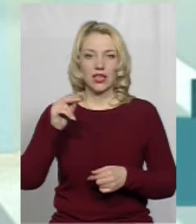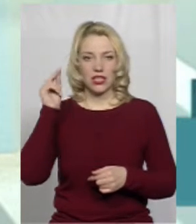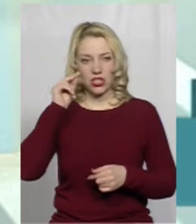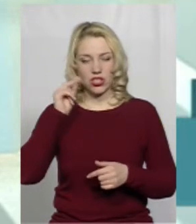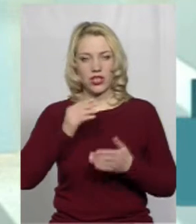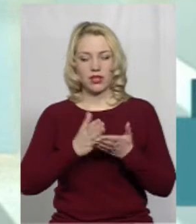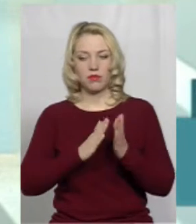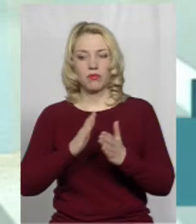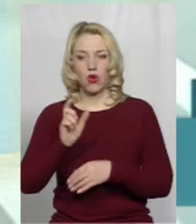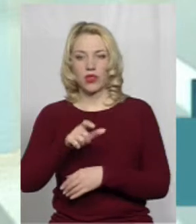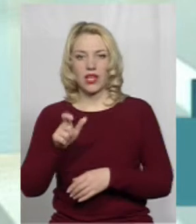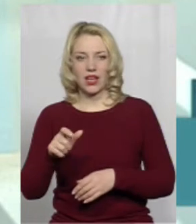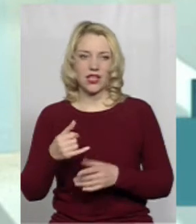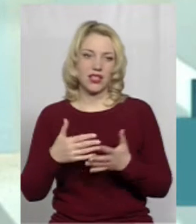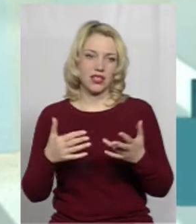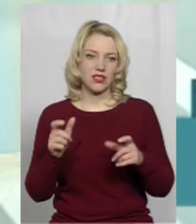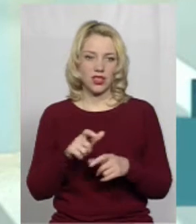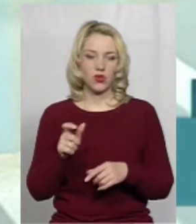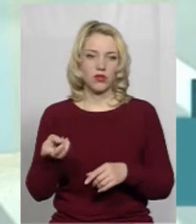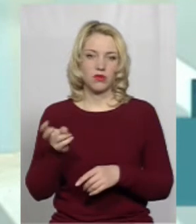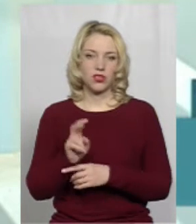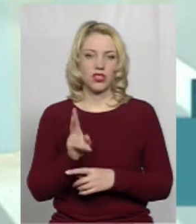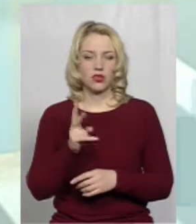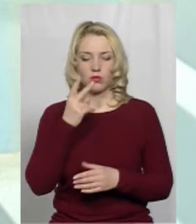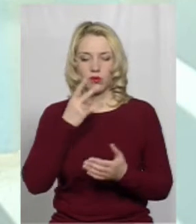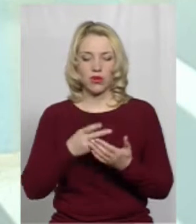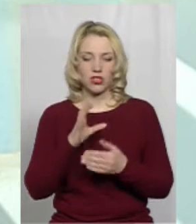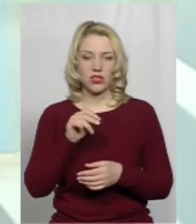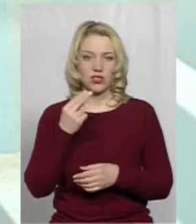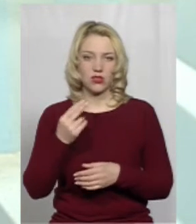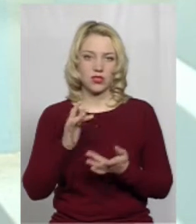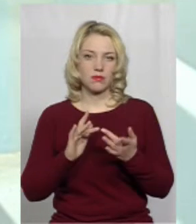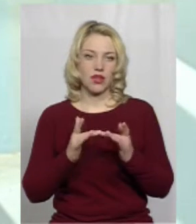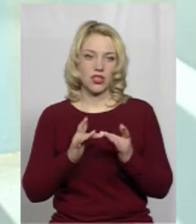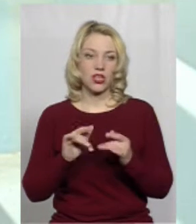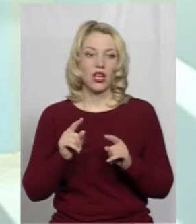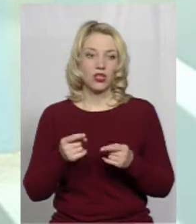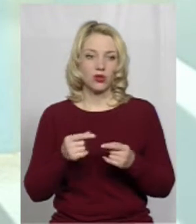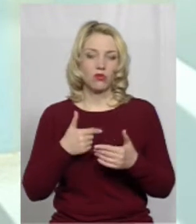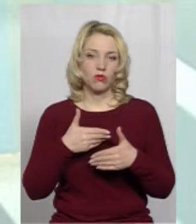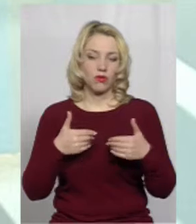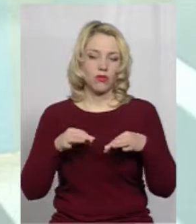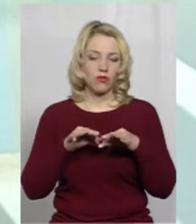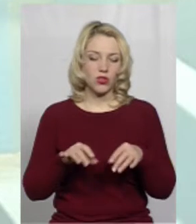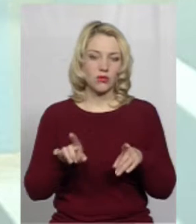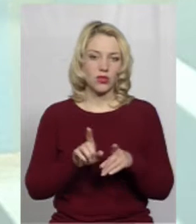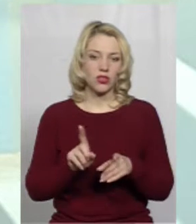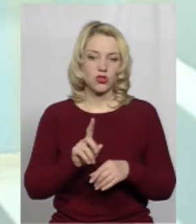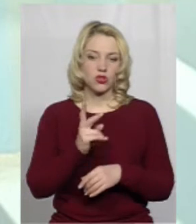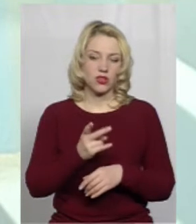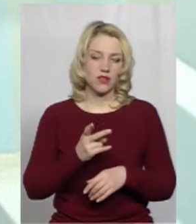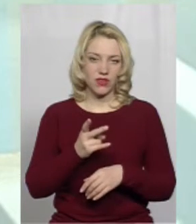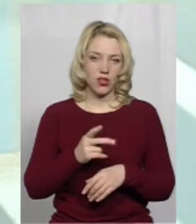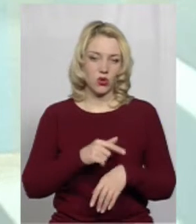шкільні бібліотекарі, тобто різні такі люди прийшли, які побачили в соцмережах. То ми проводимо таким чином, що